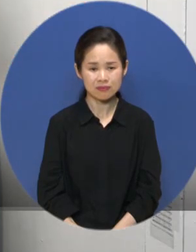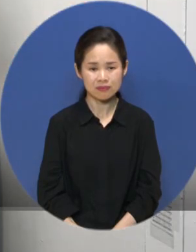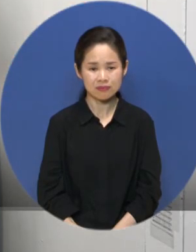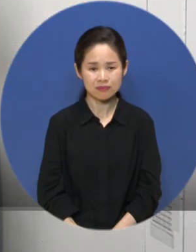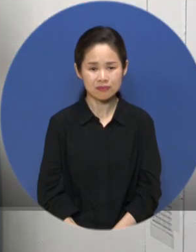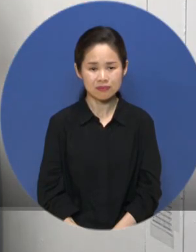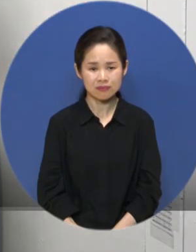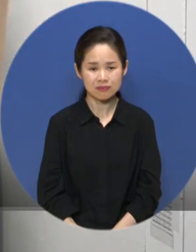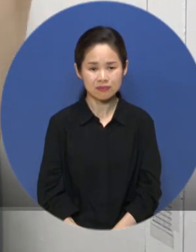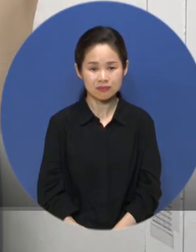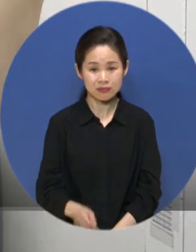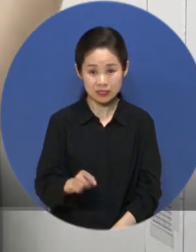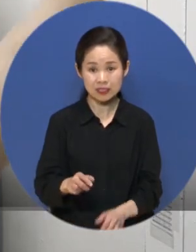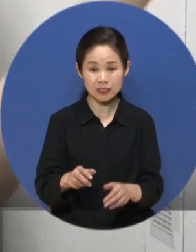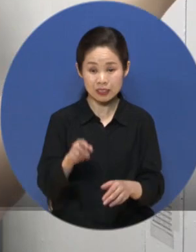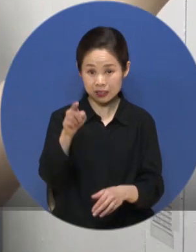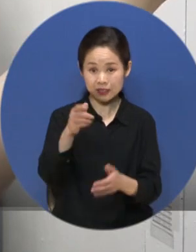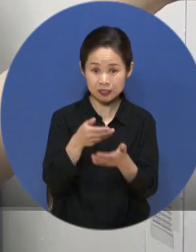말해주는 거예요.